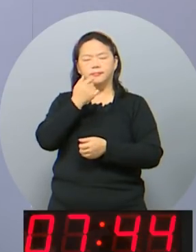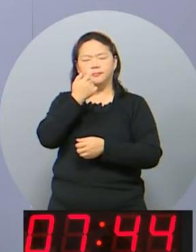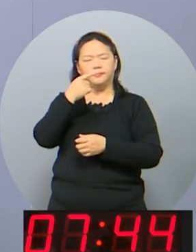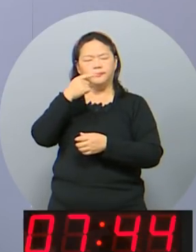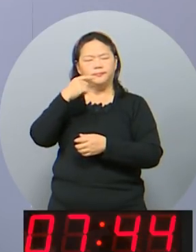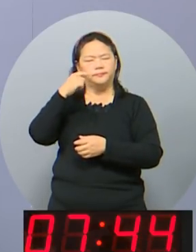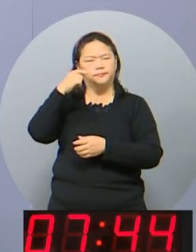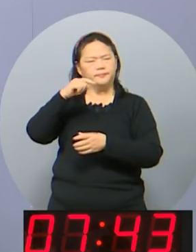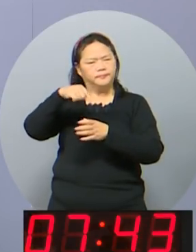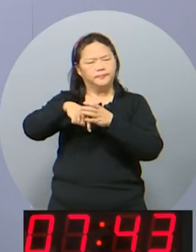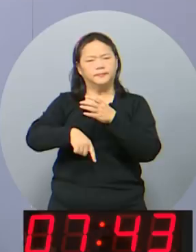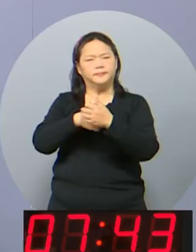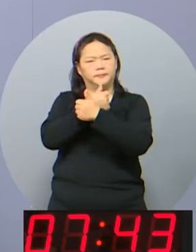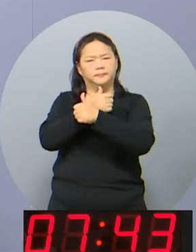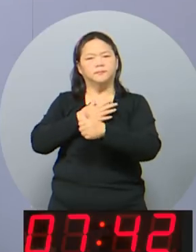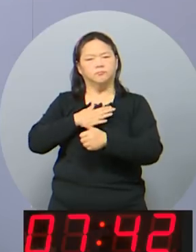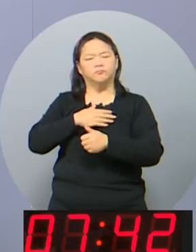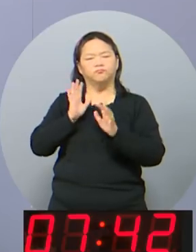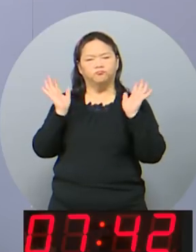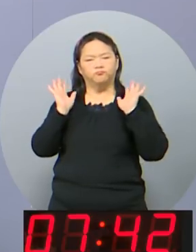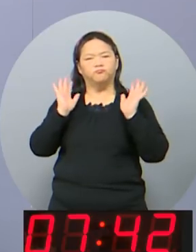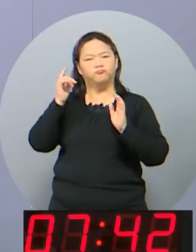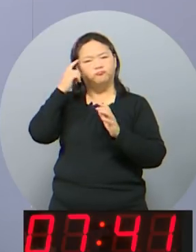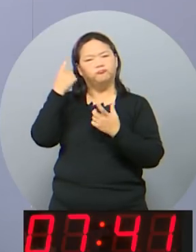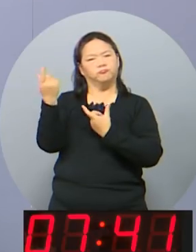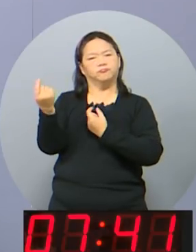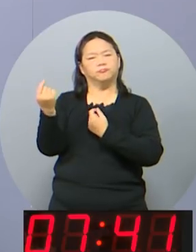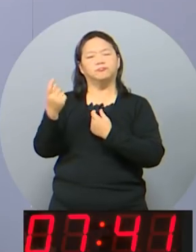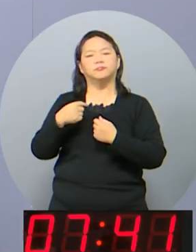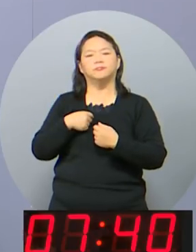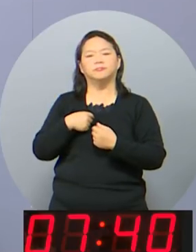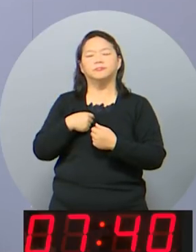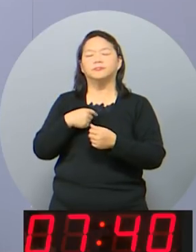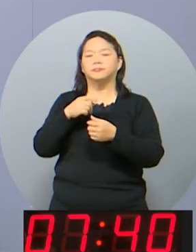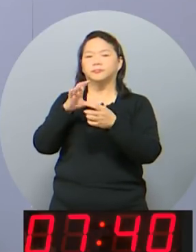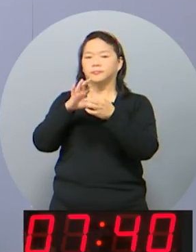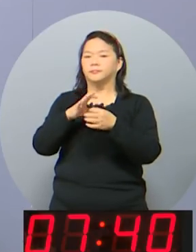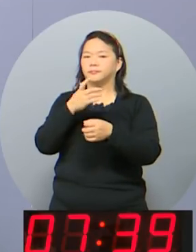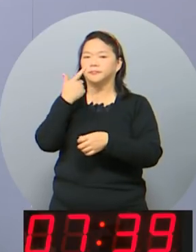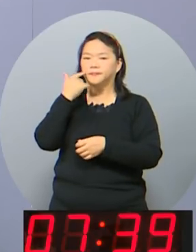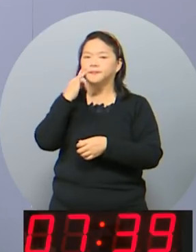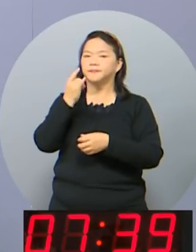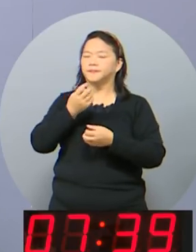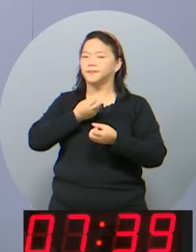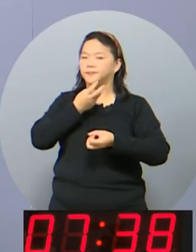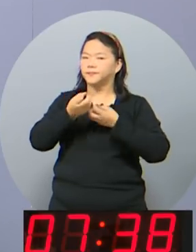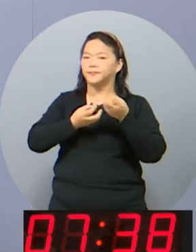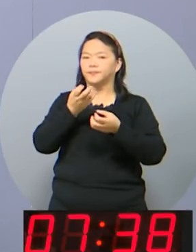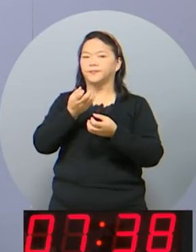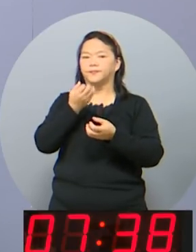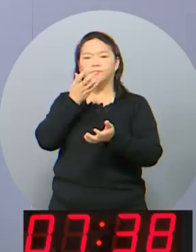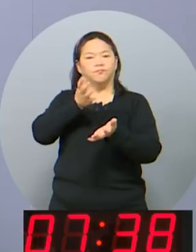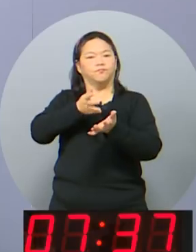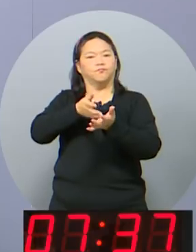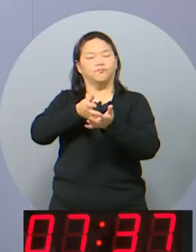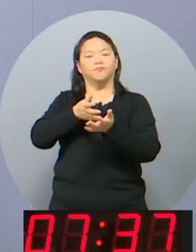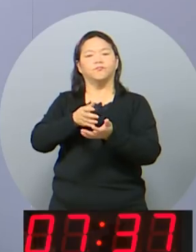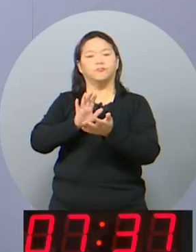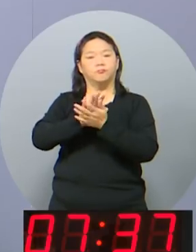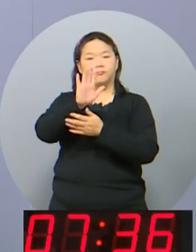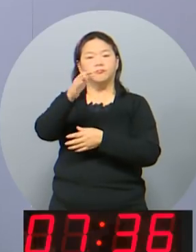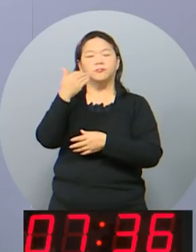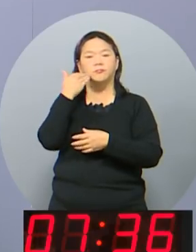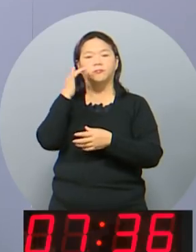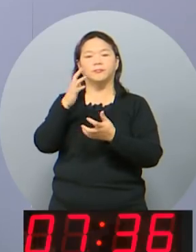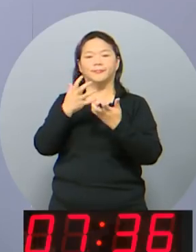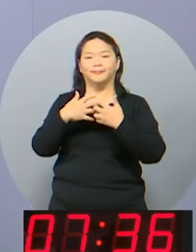会有这些小孩子的这些心声，那我也可以为这些父母来发言。那未来有机会呢，当然我